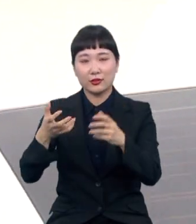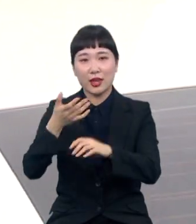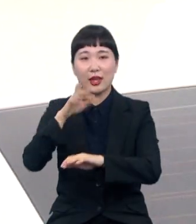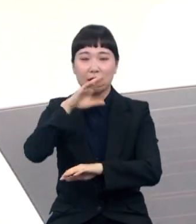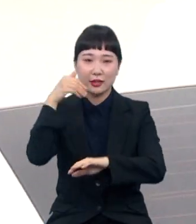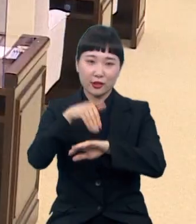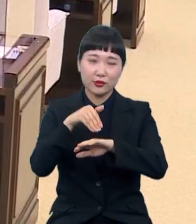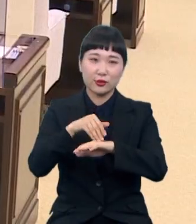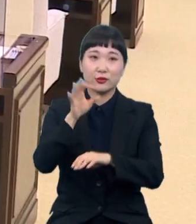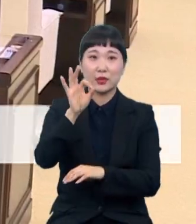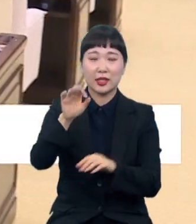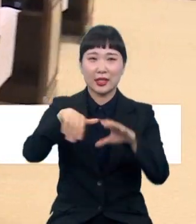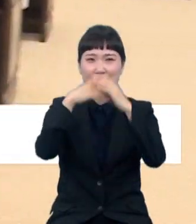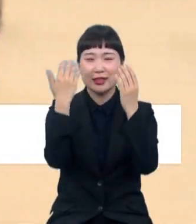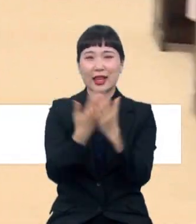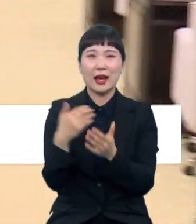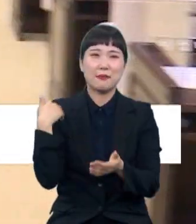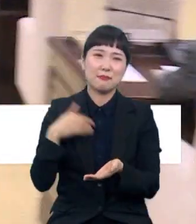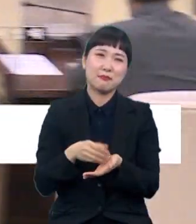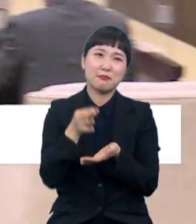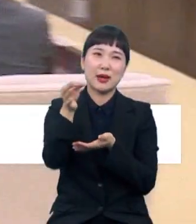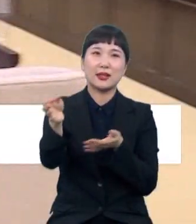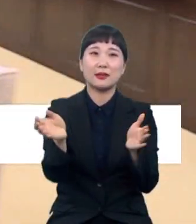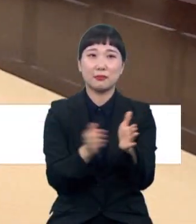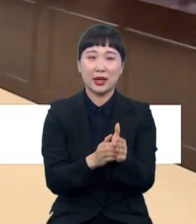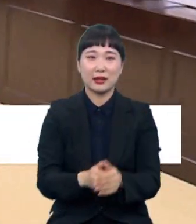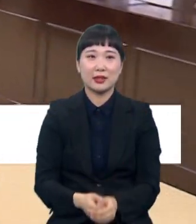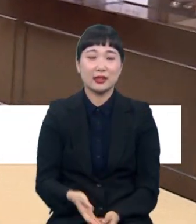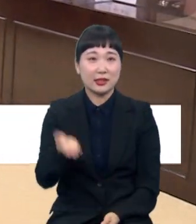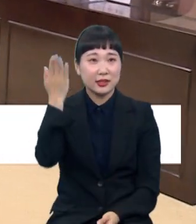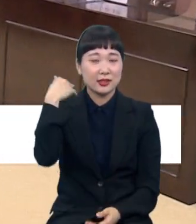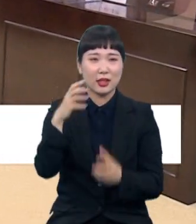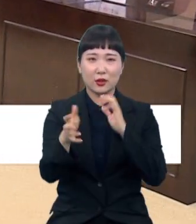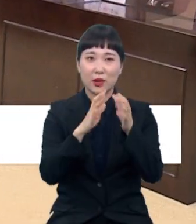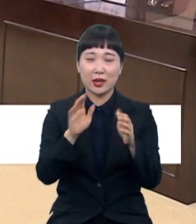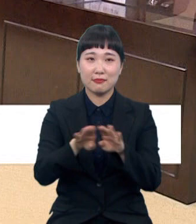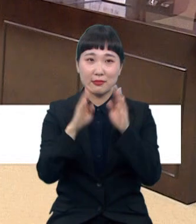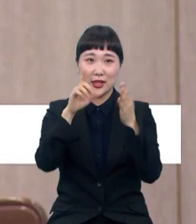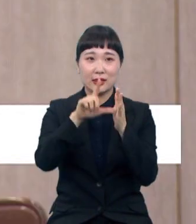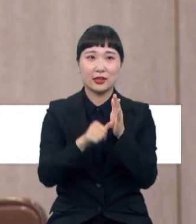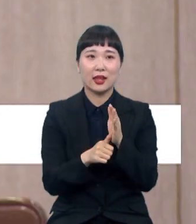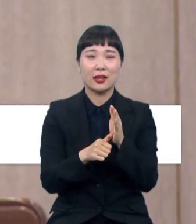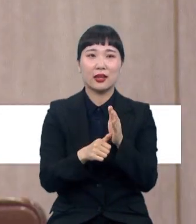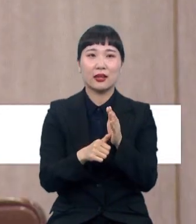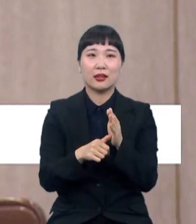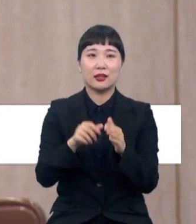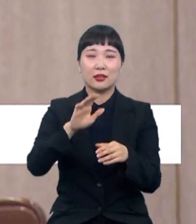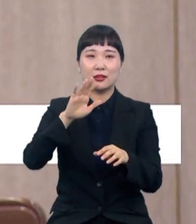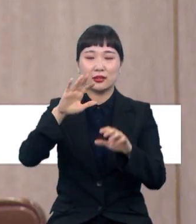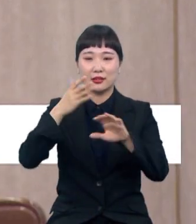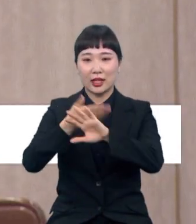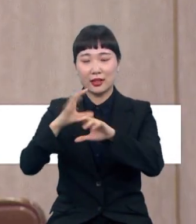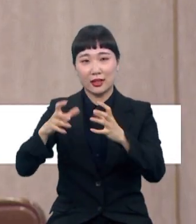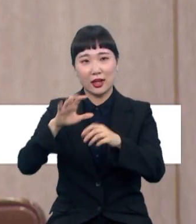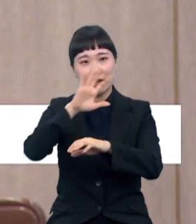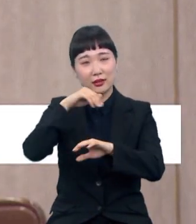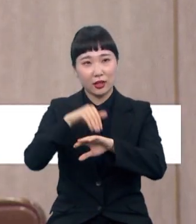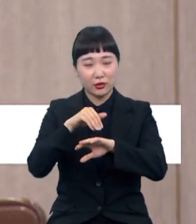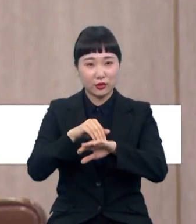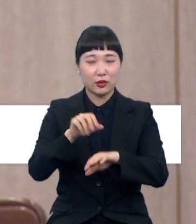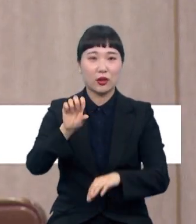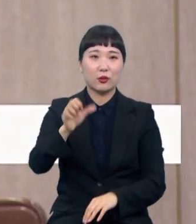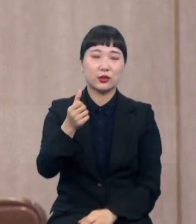반납했습니다. 지난주 열린 정례회에서 국외 연수 관련 예산 5,655만 원이